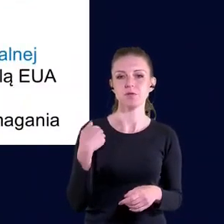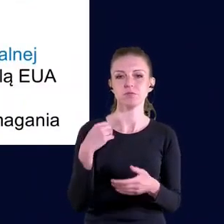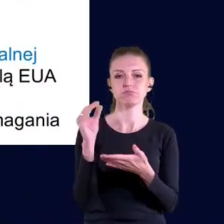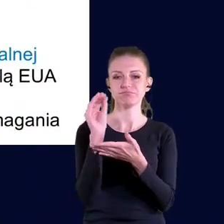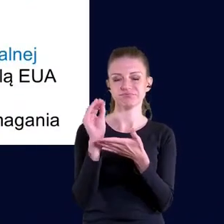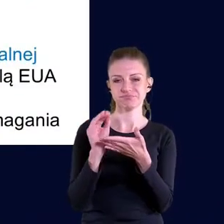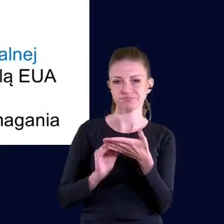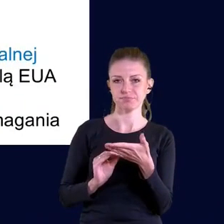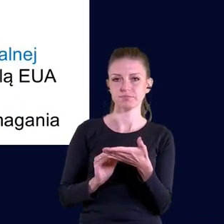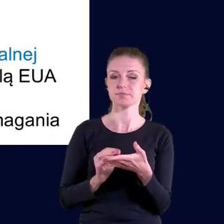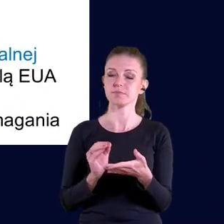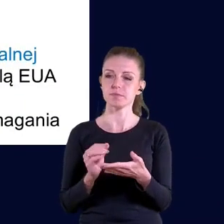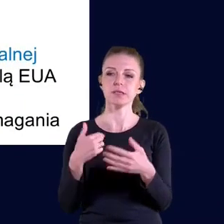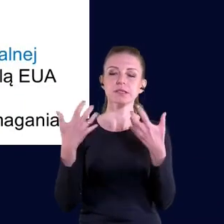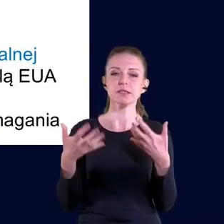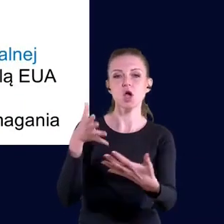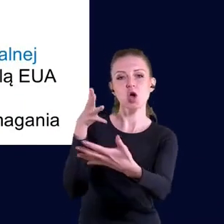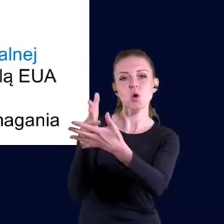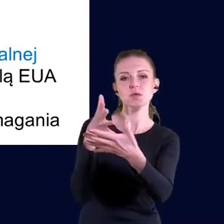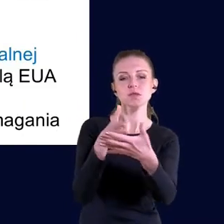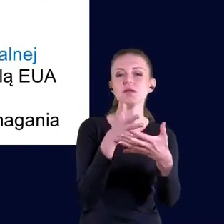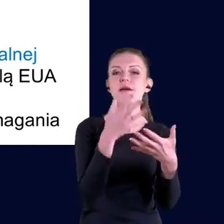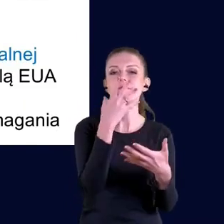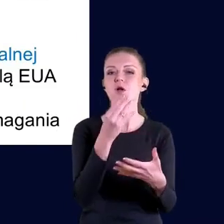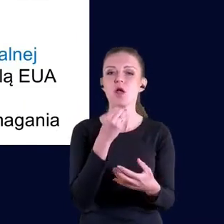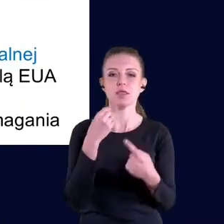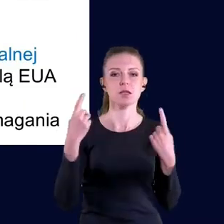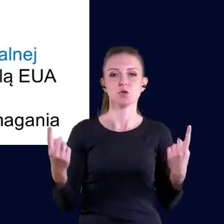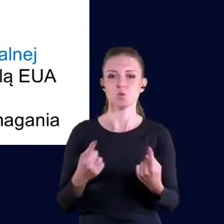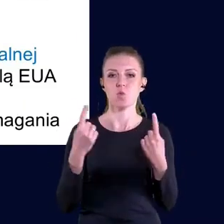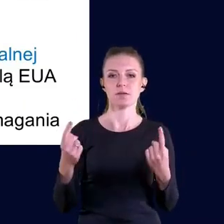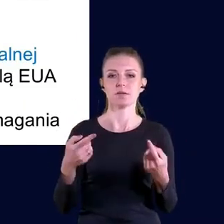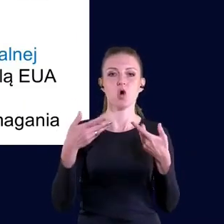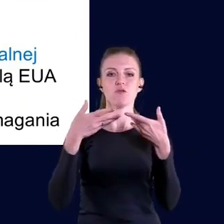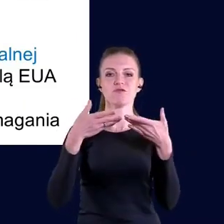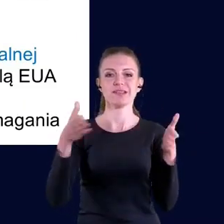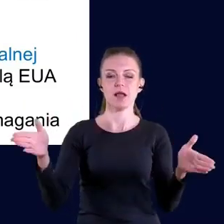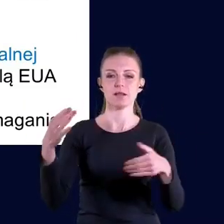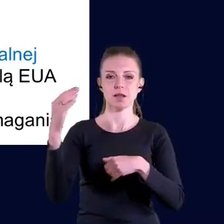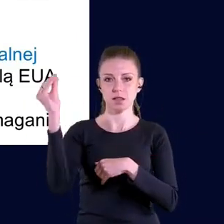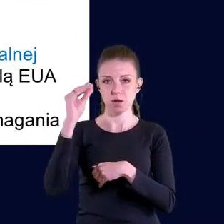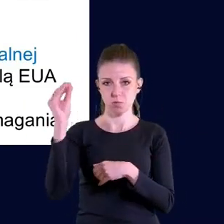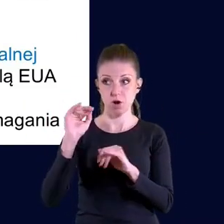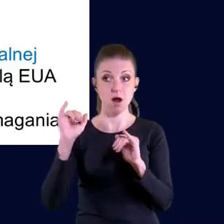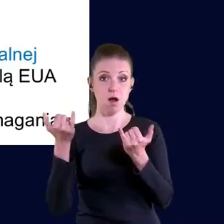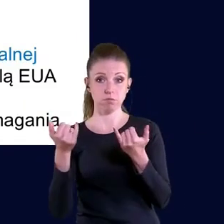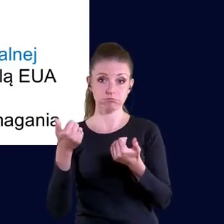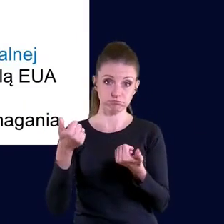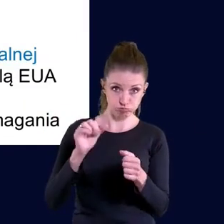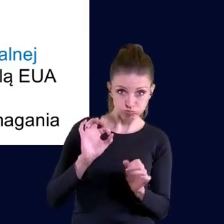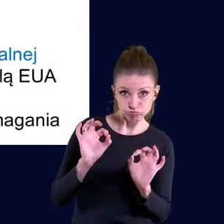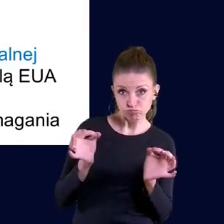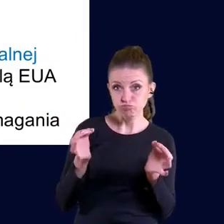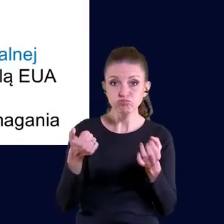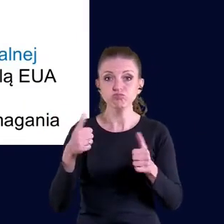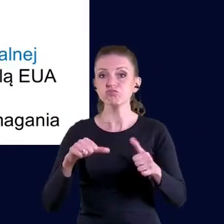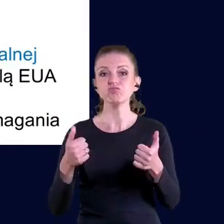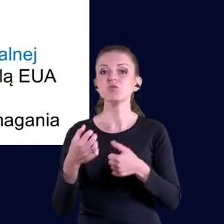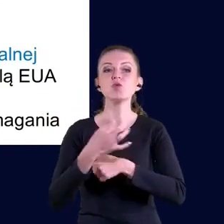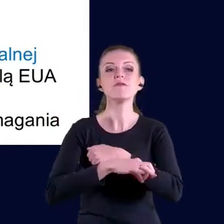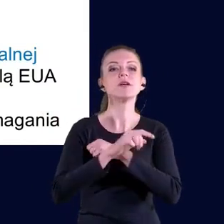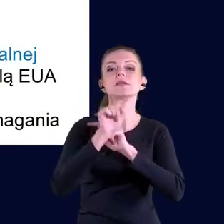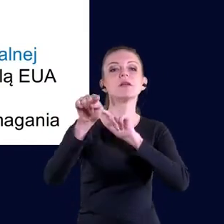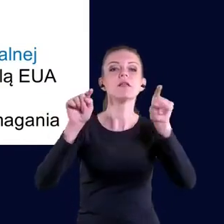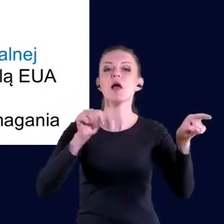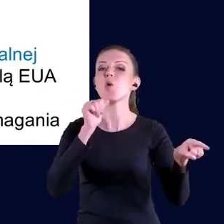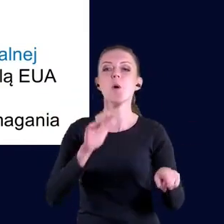ekspertów miało na celu oceny aktualnej sytuacji otwartej nauki na uniwersytetach europejskich i jego wyniki